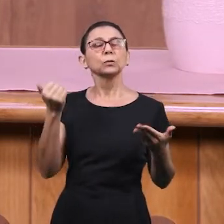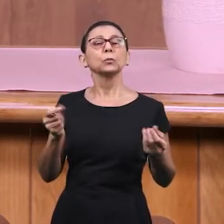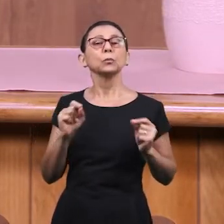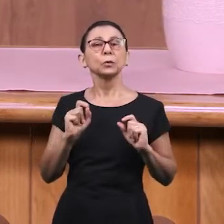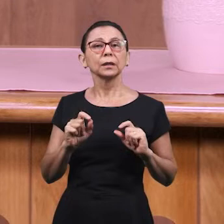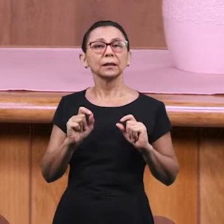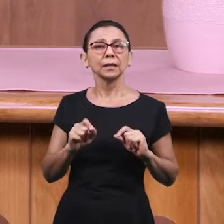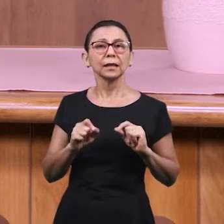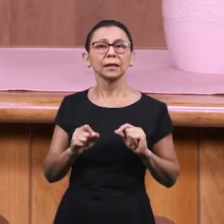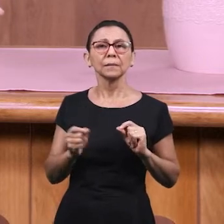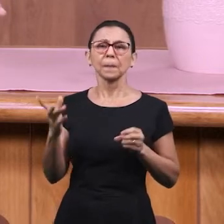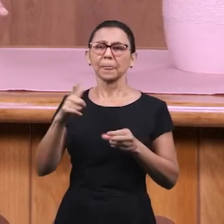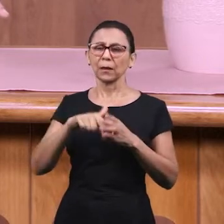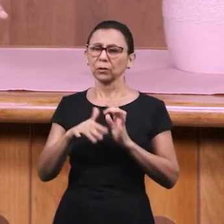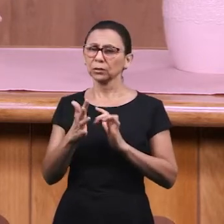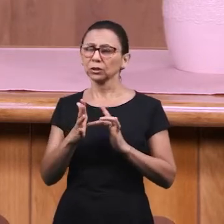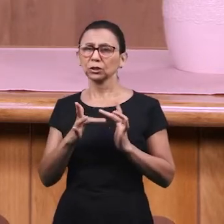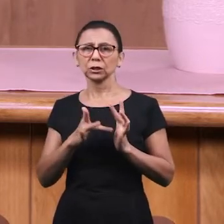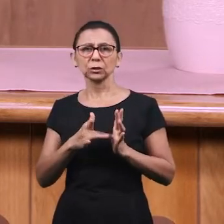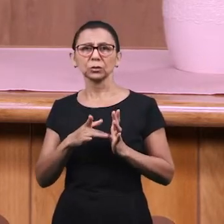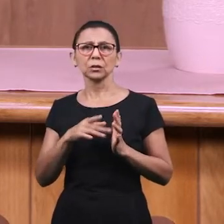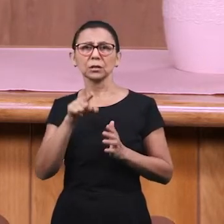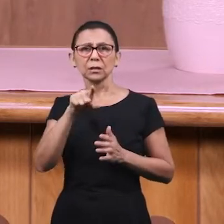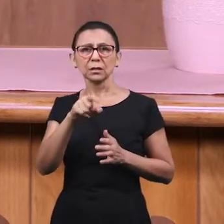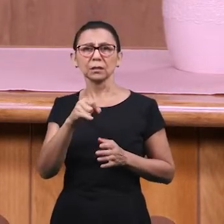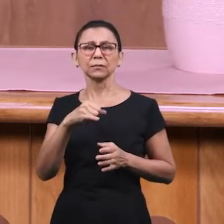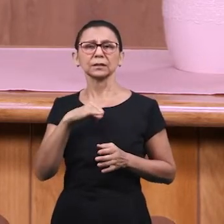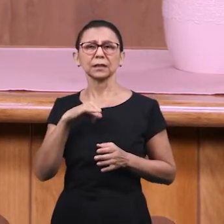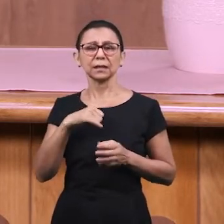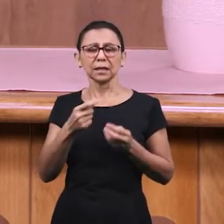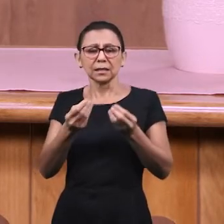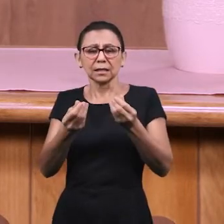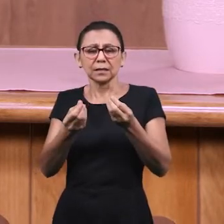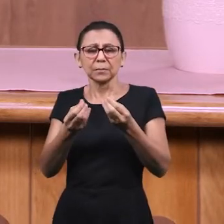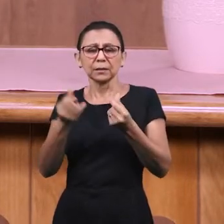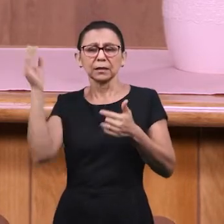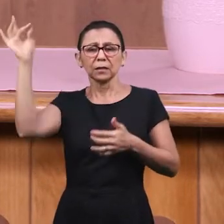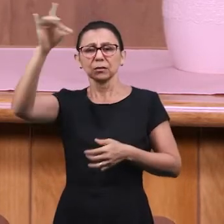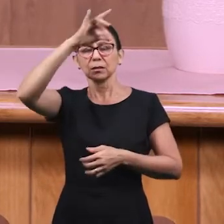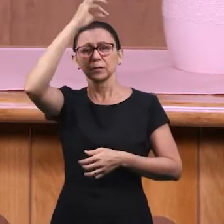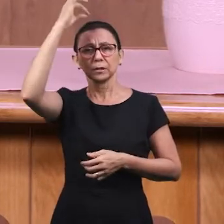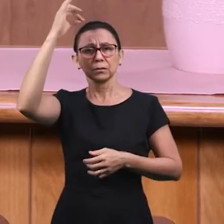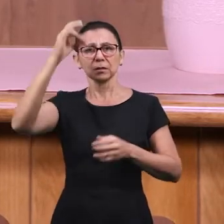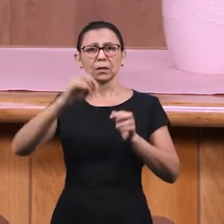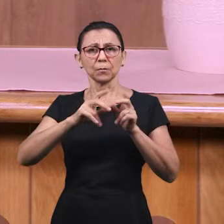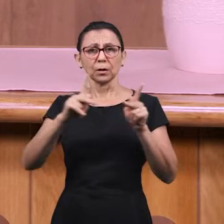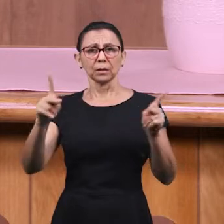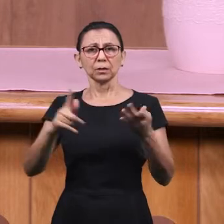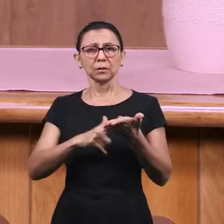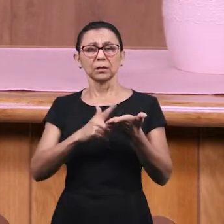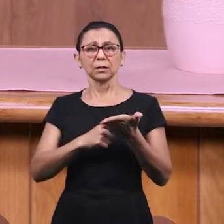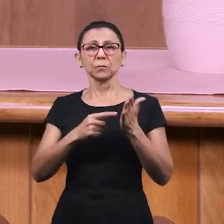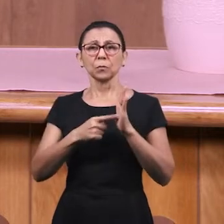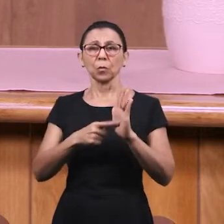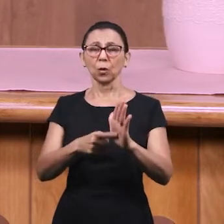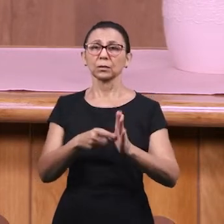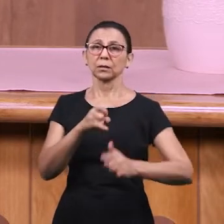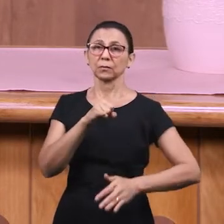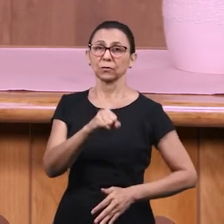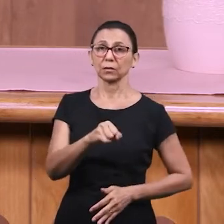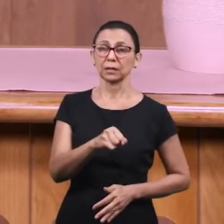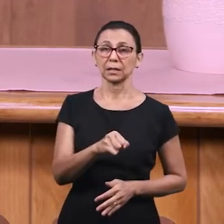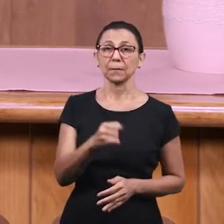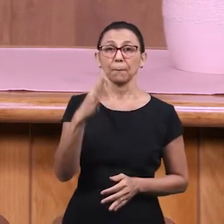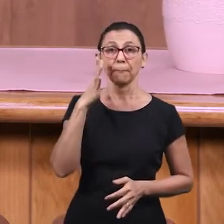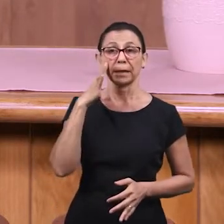звук трубы те, кто слышит голос Духа Святого. И книга Откровения говорит, имеющий ухо да слышит, что Дух говорит